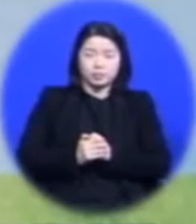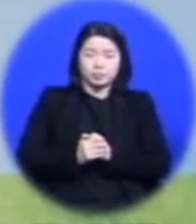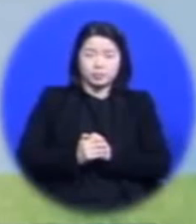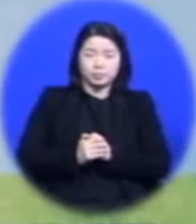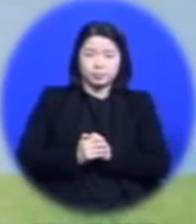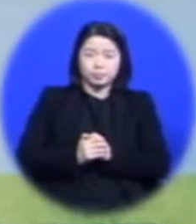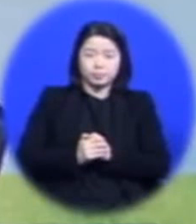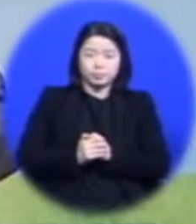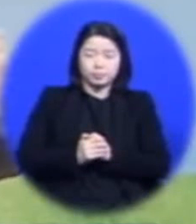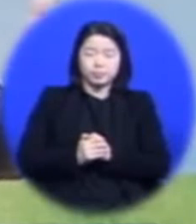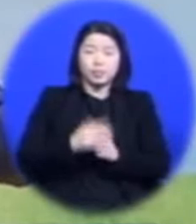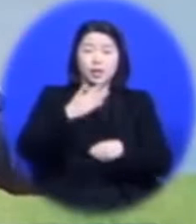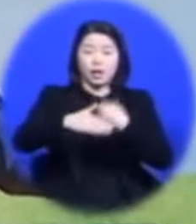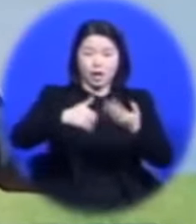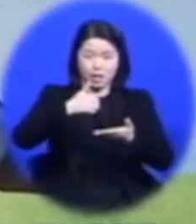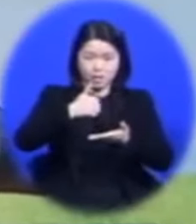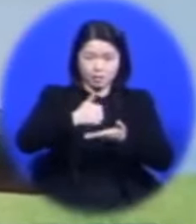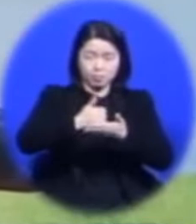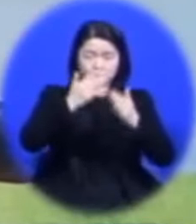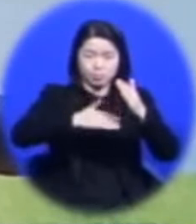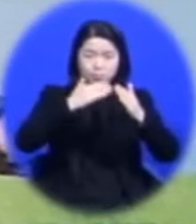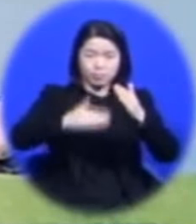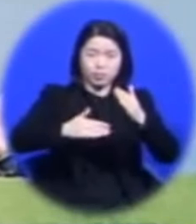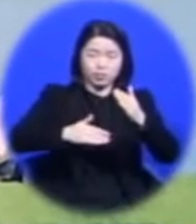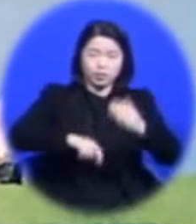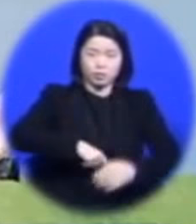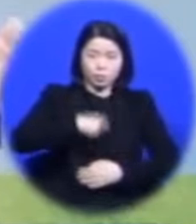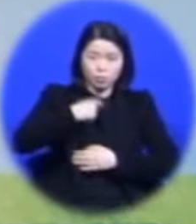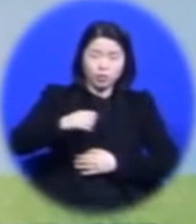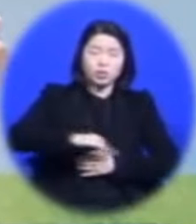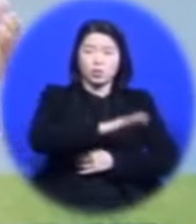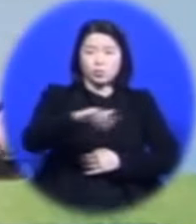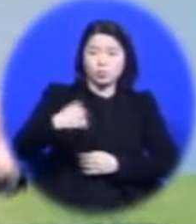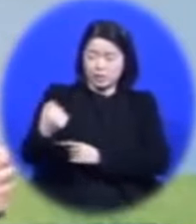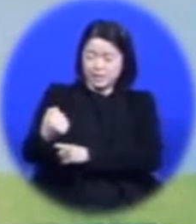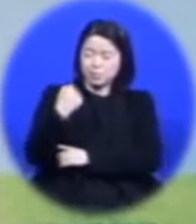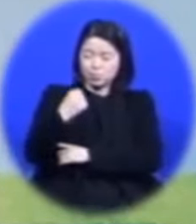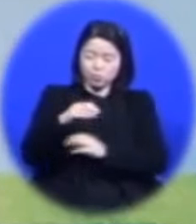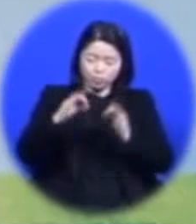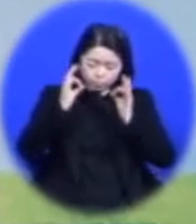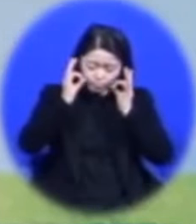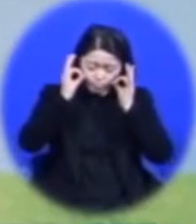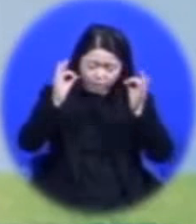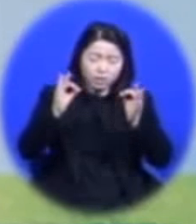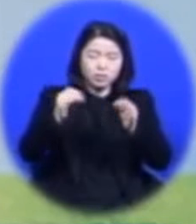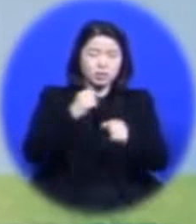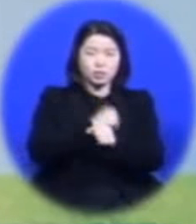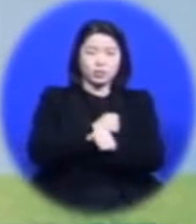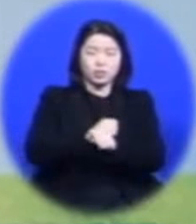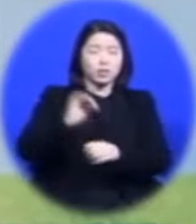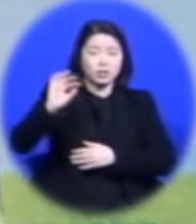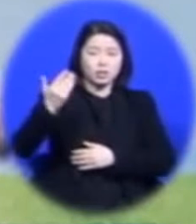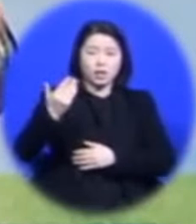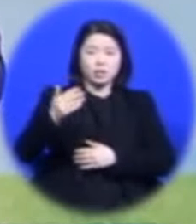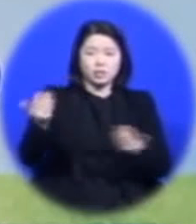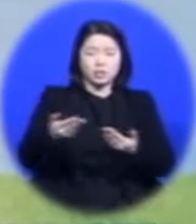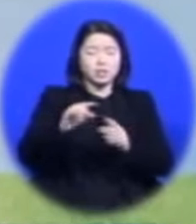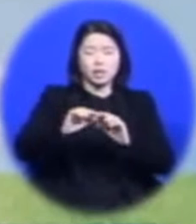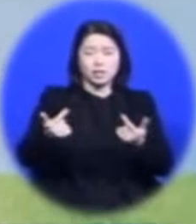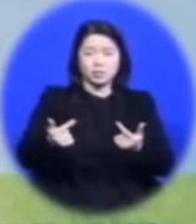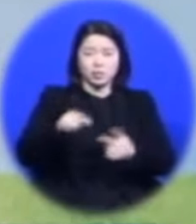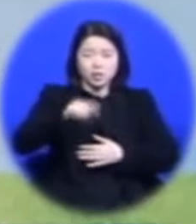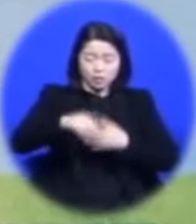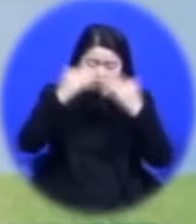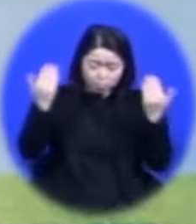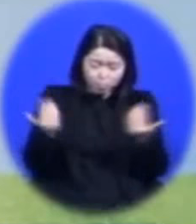봐요 하나님의 공인은 우리 힘으로 노력하고 애쓴다고 되는게 아닙니다 이건 전적으로